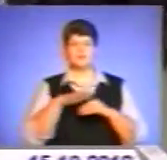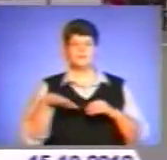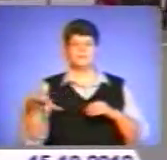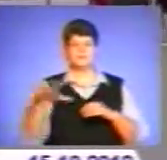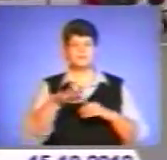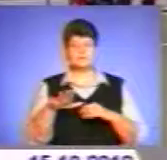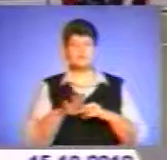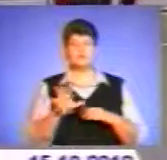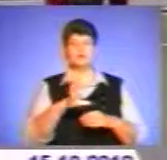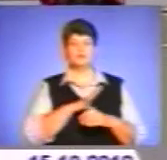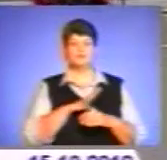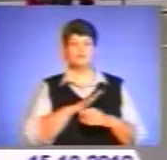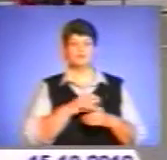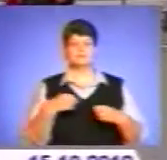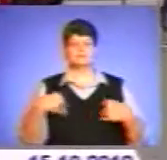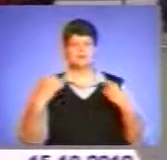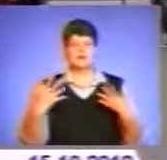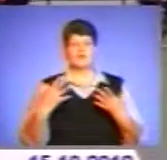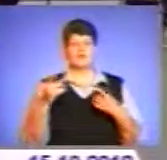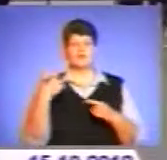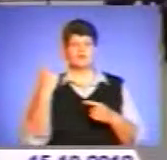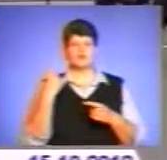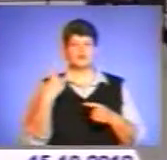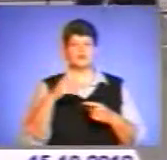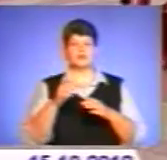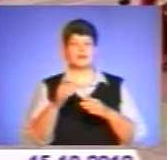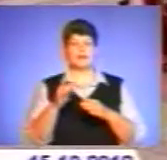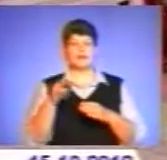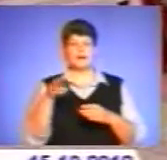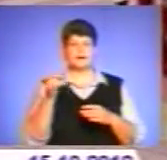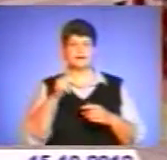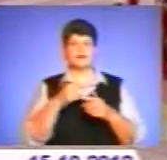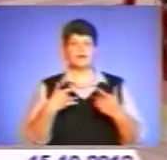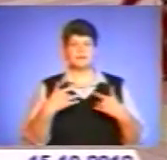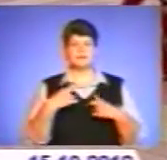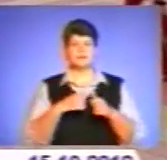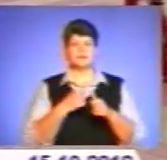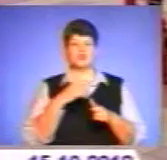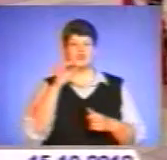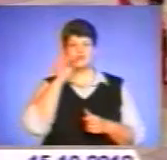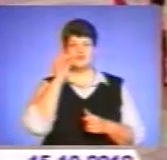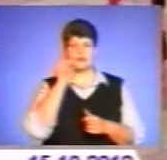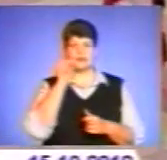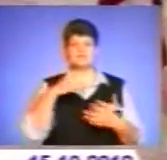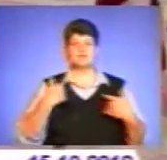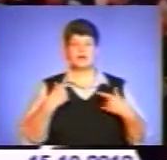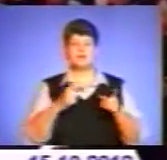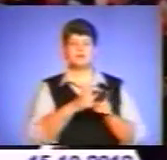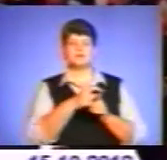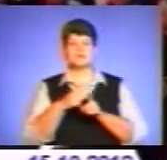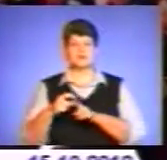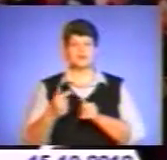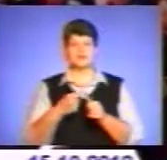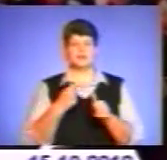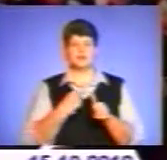«Байда» відбулося в обласному академічному драматичному театрі імені Тараса Шевченка. З вітальним словом від імені голови